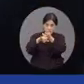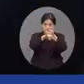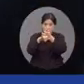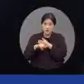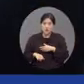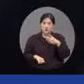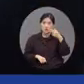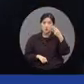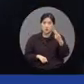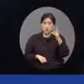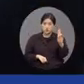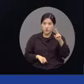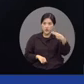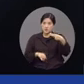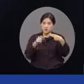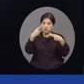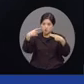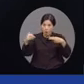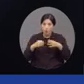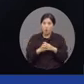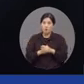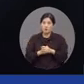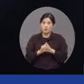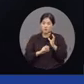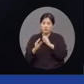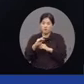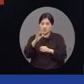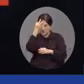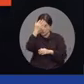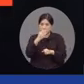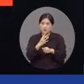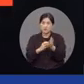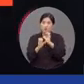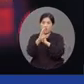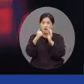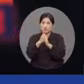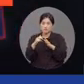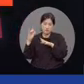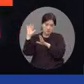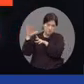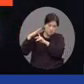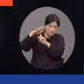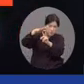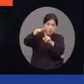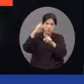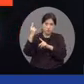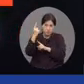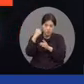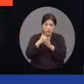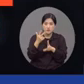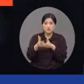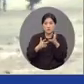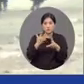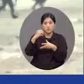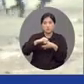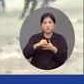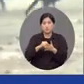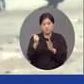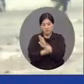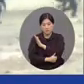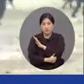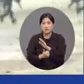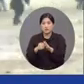UH-60 특수작전용 헬기 성능 개량과 대형 공격 헬기 사업도 편성되지 못했습니다.